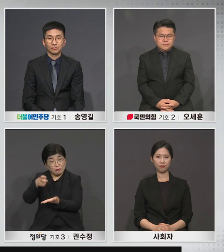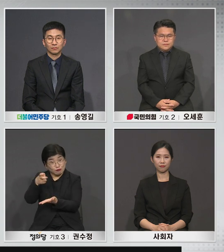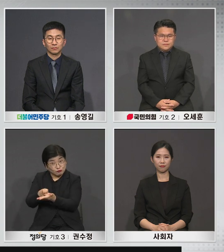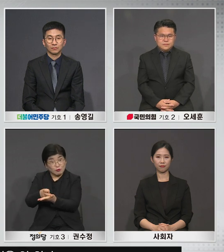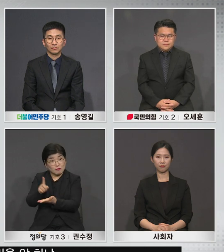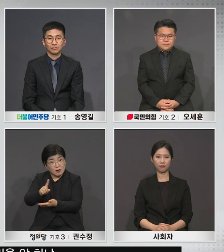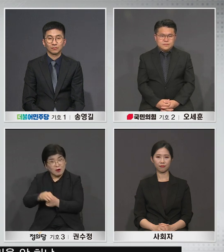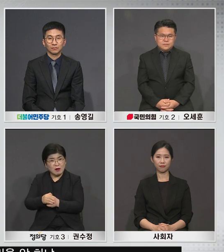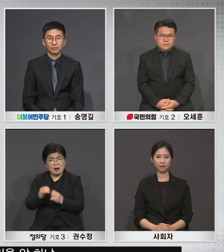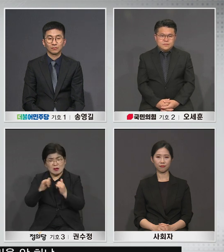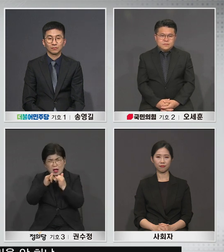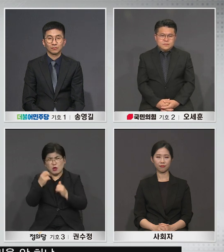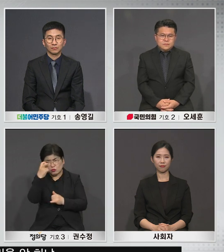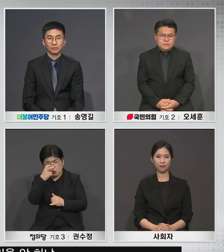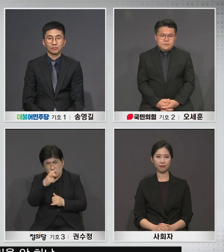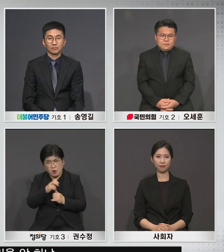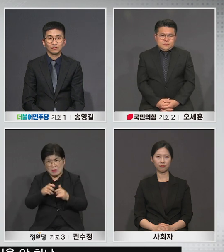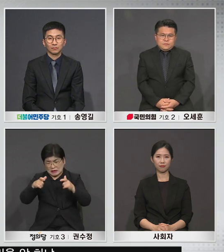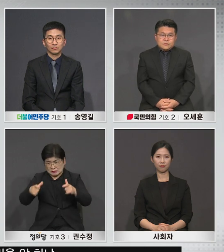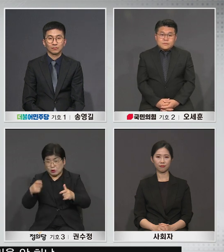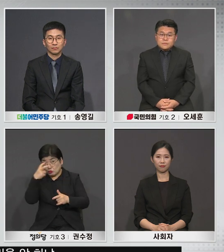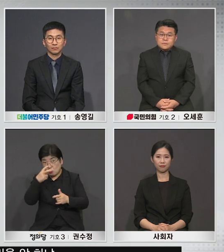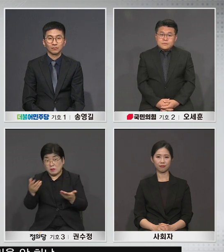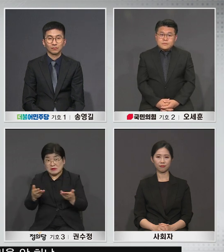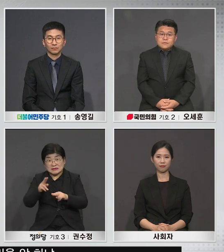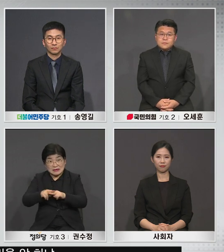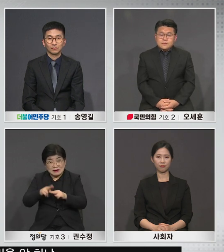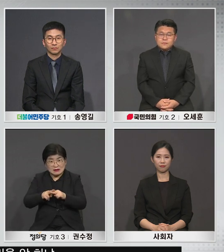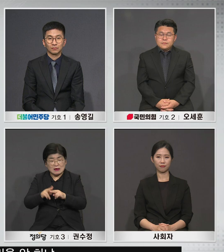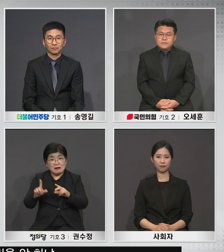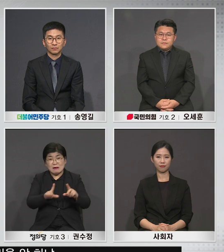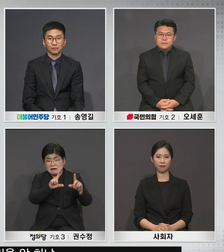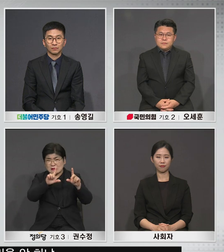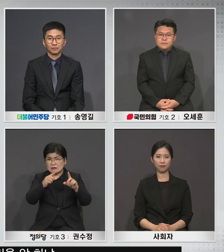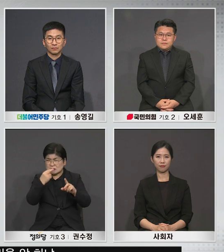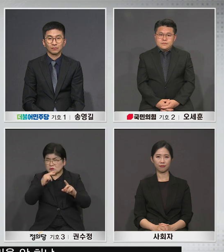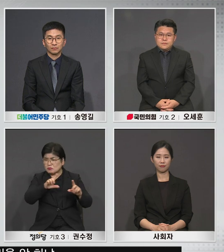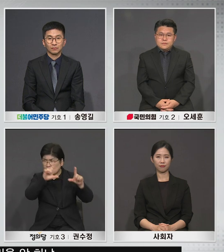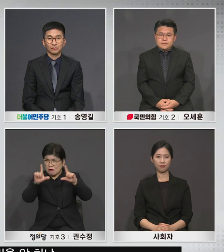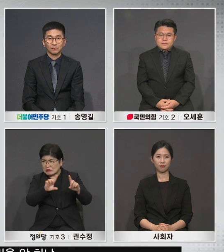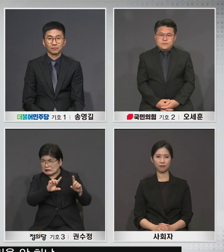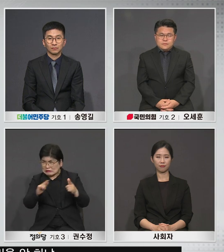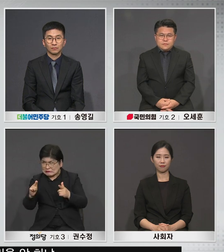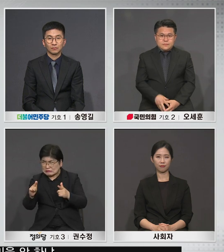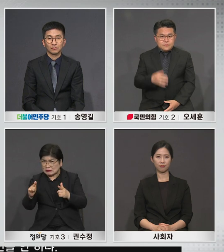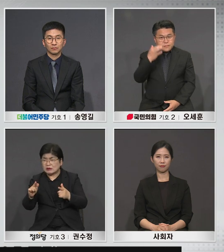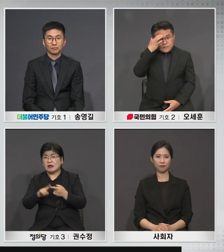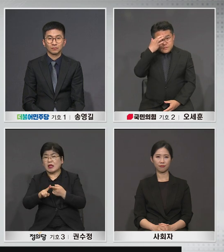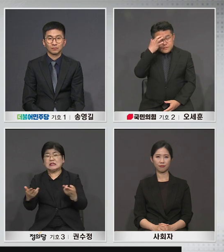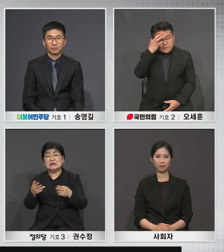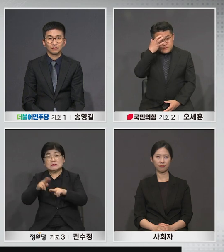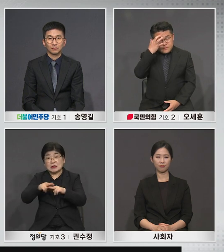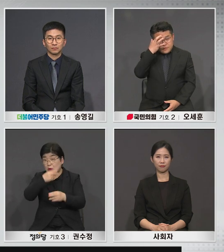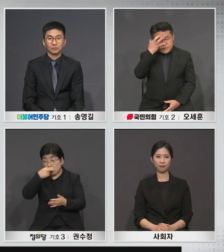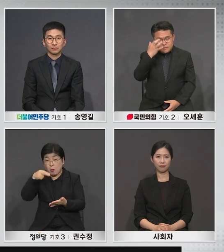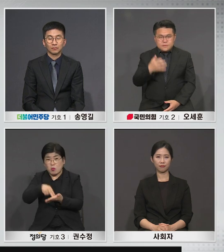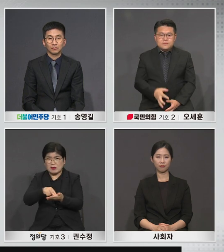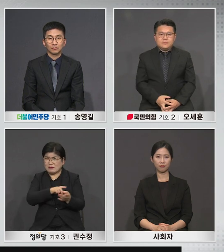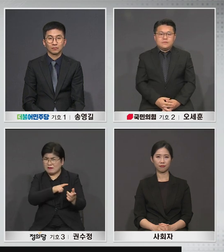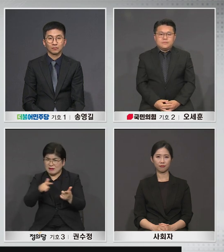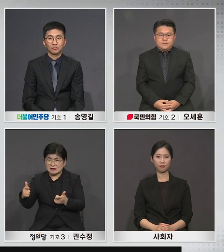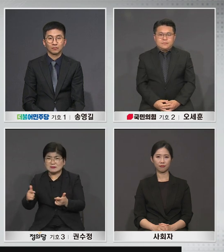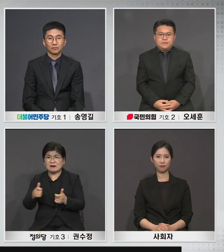사회돌봄 일자리나 아니면 지역돌봄 일자리 그리고 생태돌봄의 일자리 등등에서 지금 세대적으로 요구되는 많은 일자리들이 있습니다.